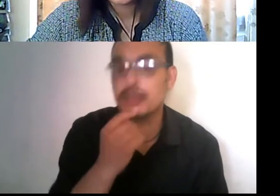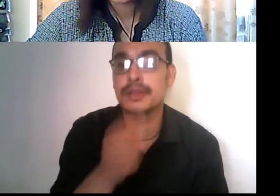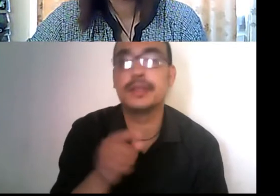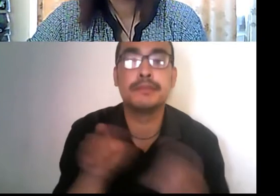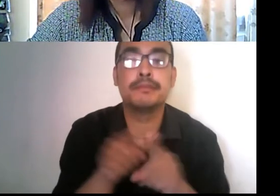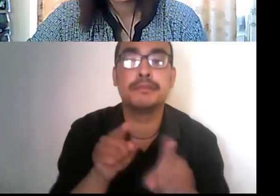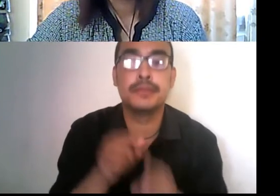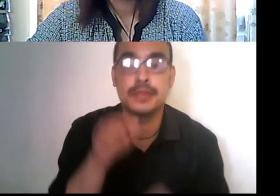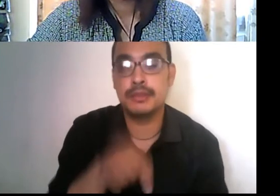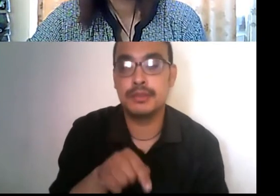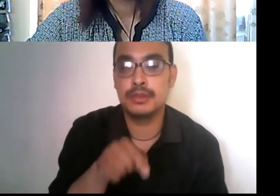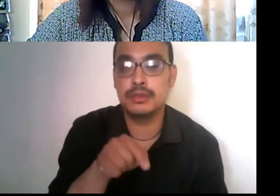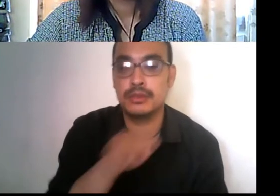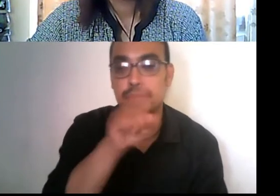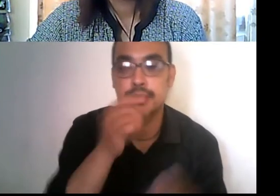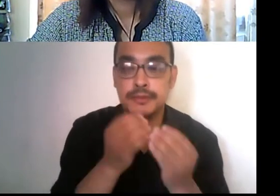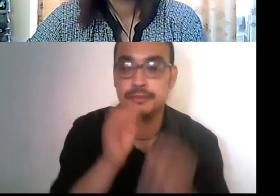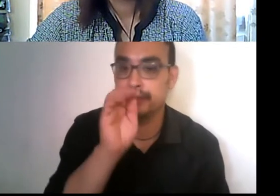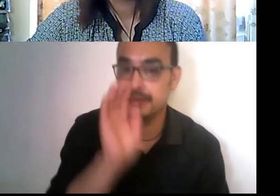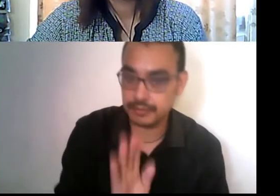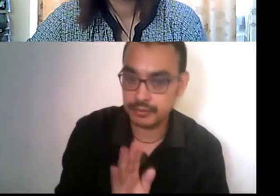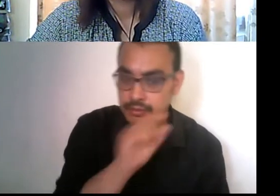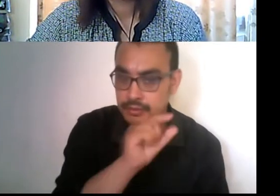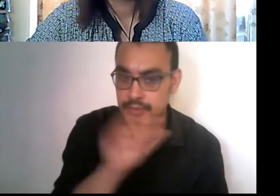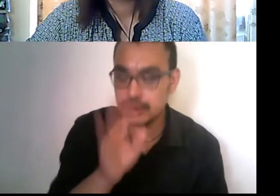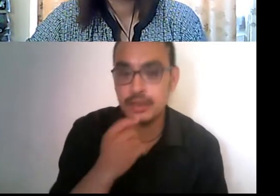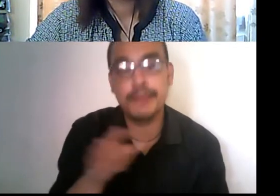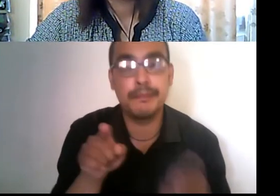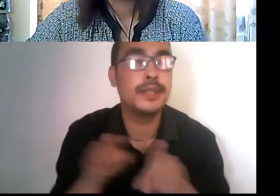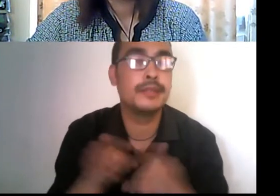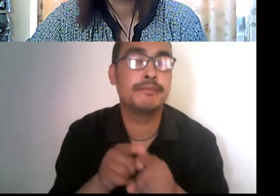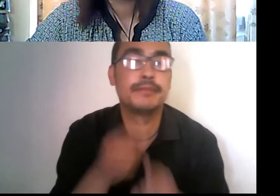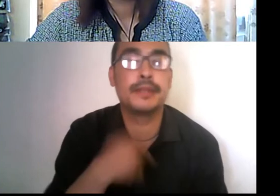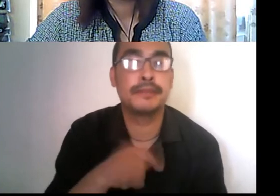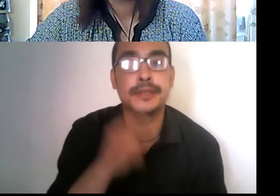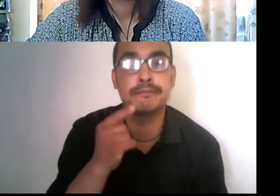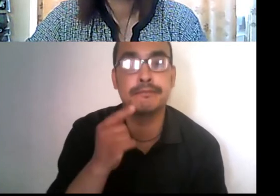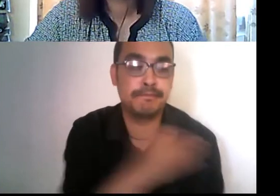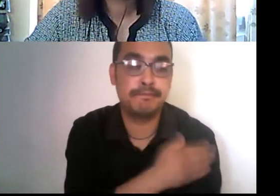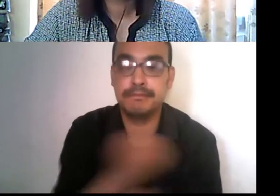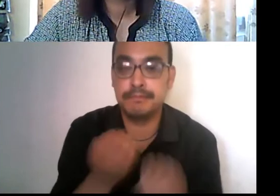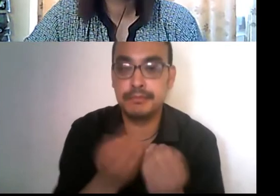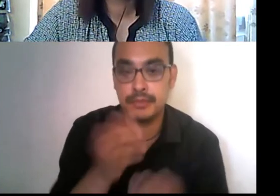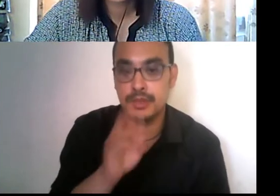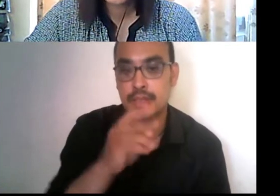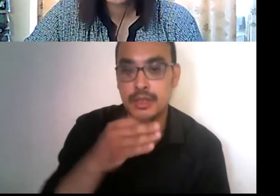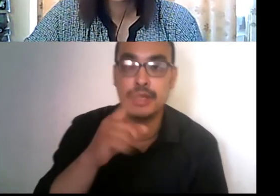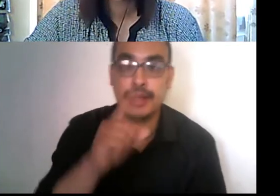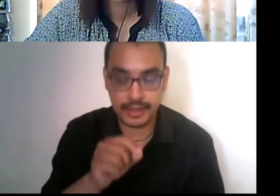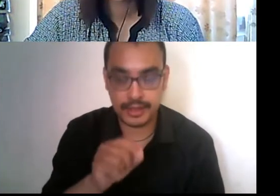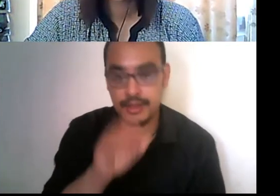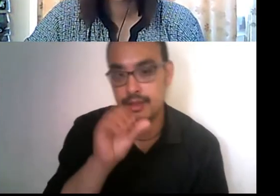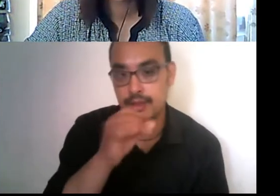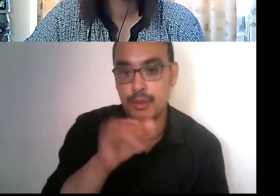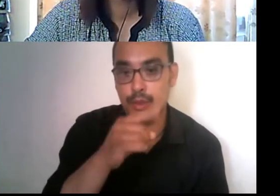हामीलाई हजुरहरूले प्रश्न गर्न सक्नुहुन्छ। त्यस्तो कुनै केसेसहरू छ भने पनि हामीलाई रिपोर्ट गर्न सक्नुहुन्छ राधा पौडेल फाउन्डेसनकै थ्रुबाट।